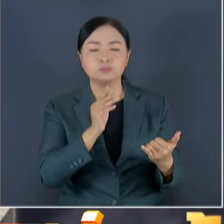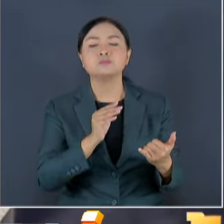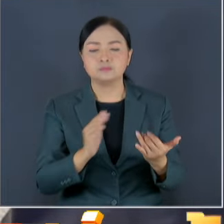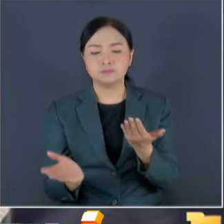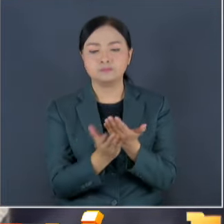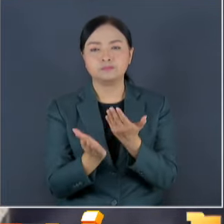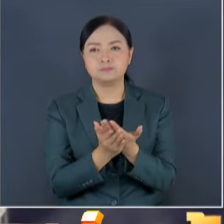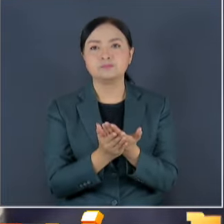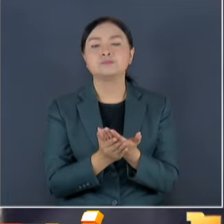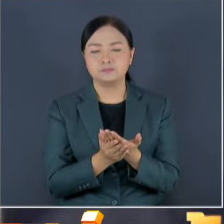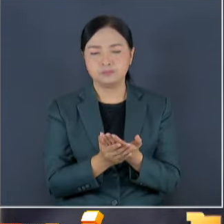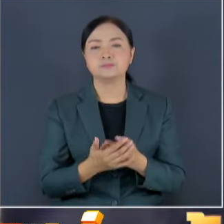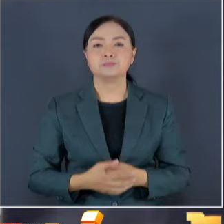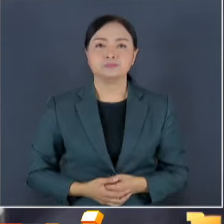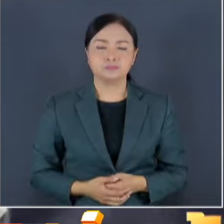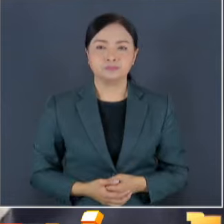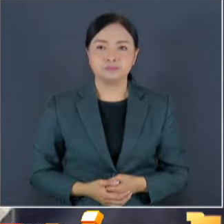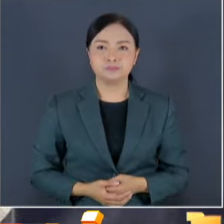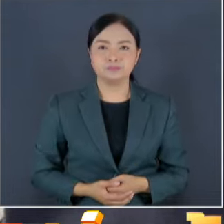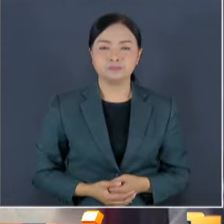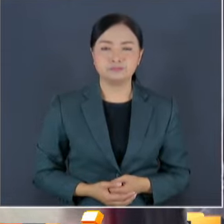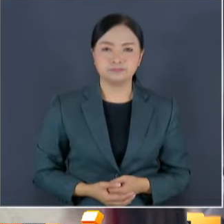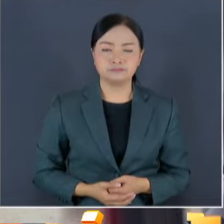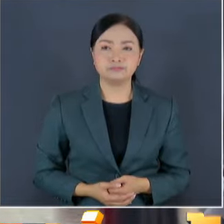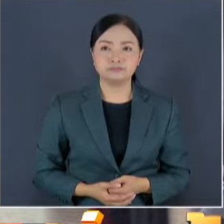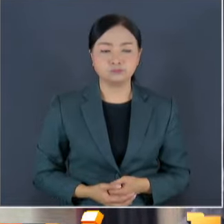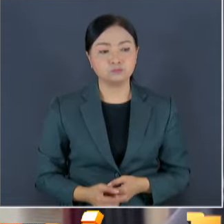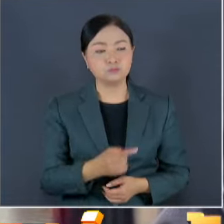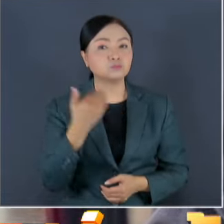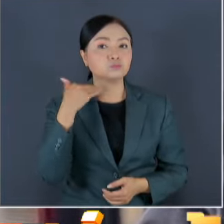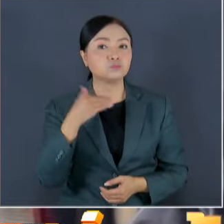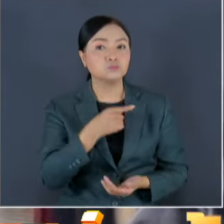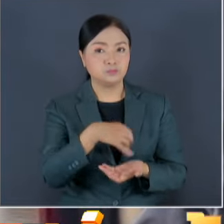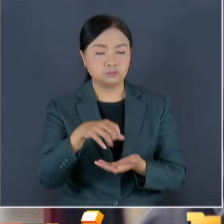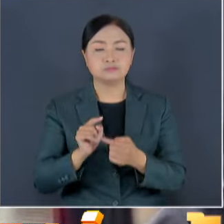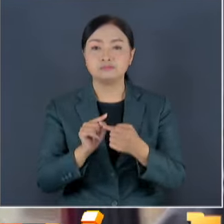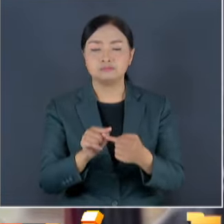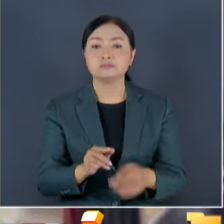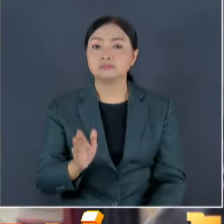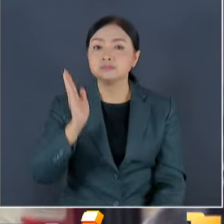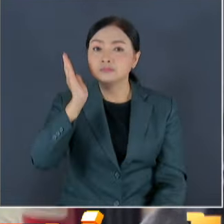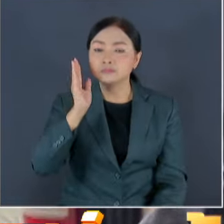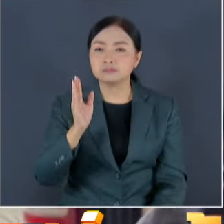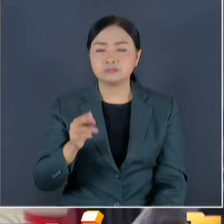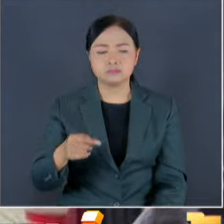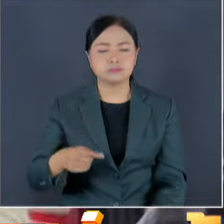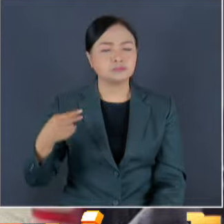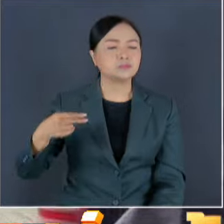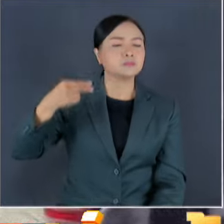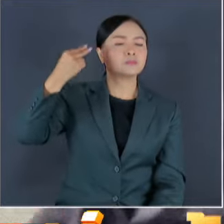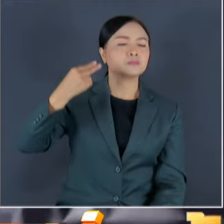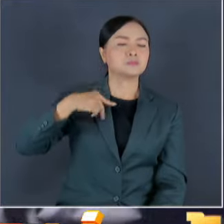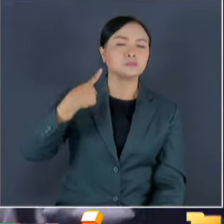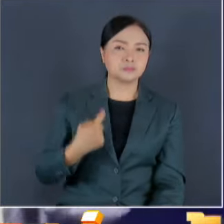ในคดียิงแฟนสาวเอาละครับแต่ว่าทีนี้เดี๋ยวคุณนุ่นจะเล่าต่อเพราะว่าอย่างที่เราเล่าไปเสียชัดเนี่ยยิงตัวเองตายในห้อง